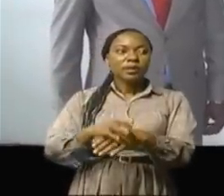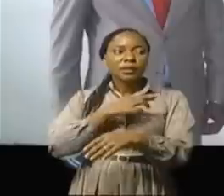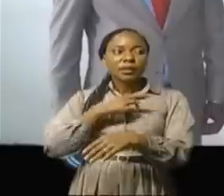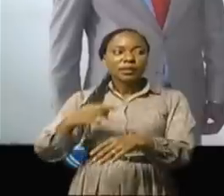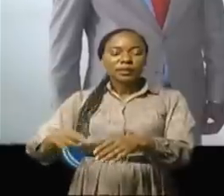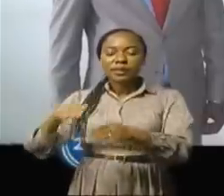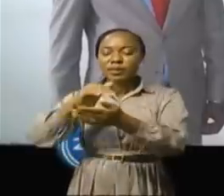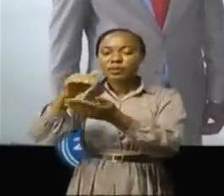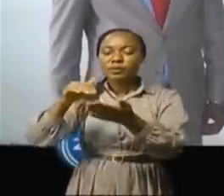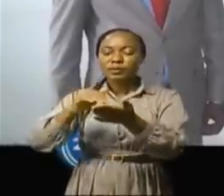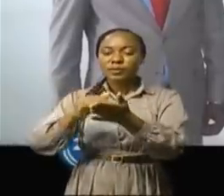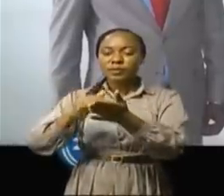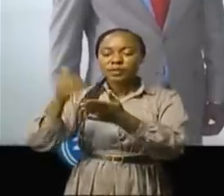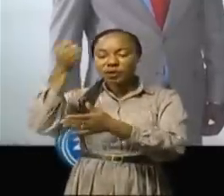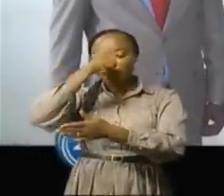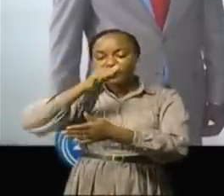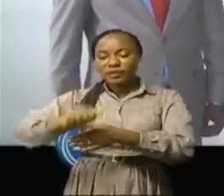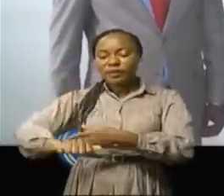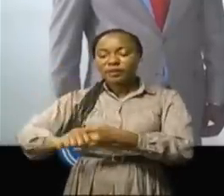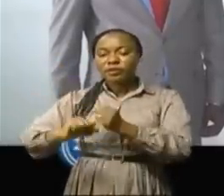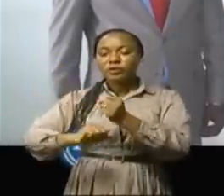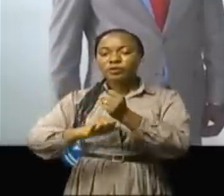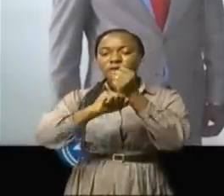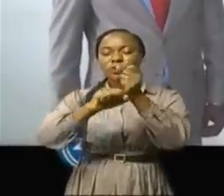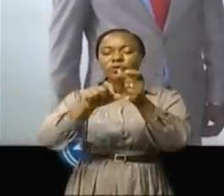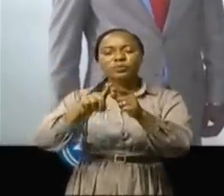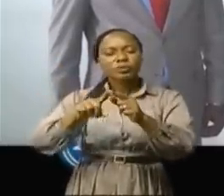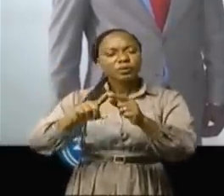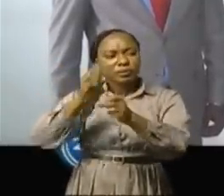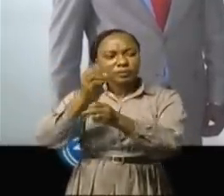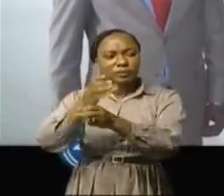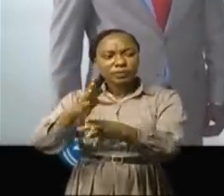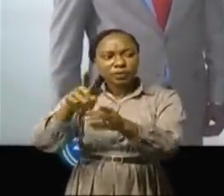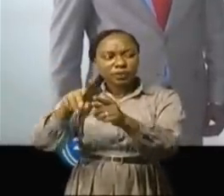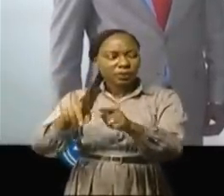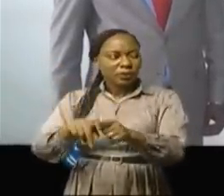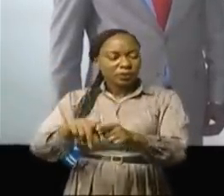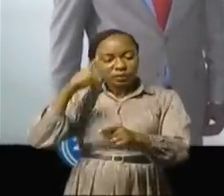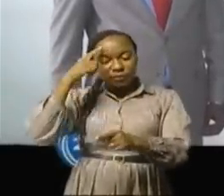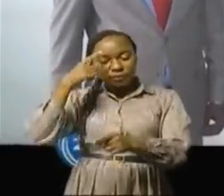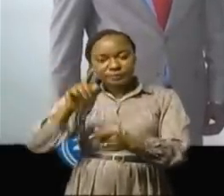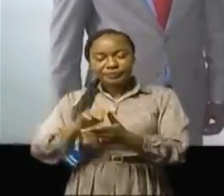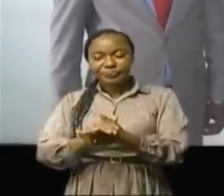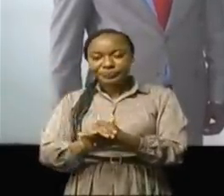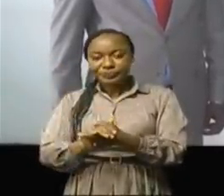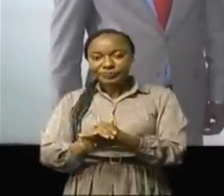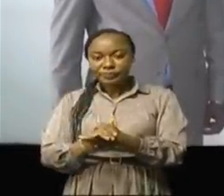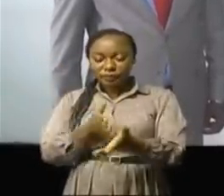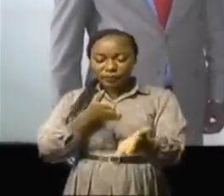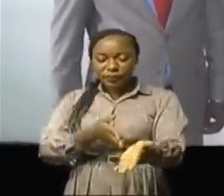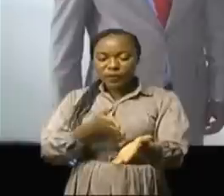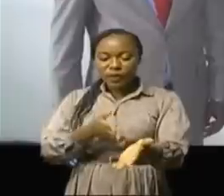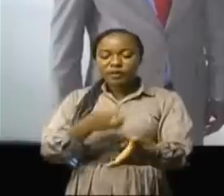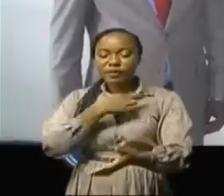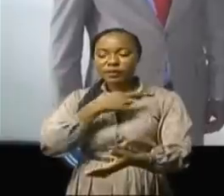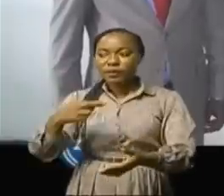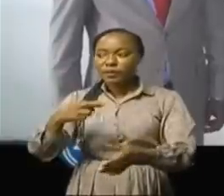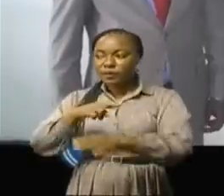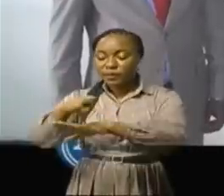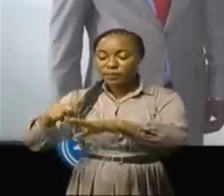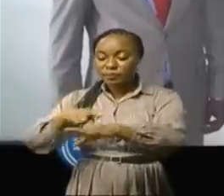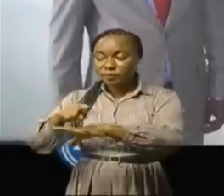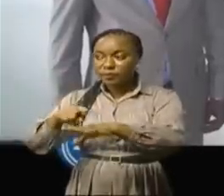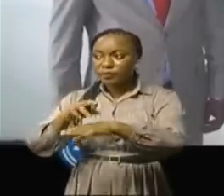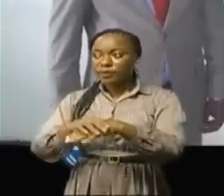tient vraiment disposée totalement à aider la République